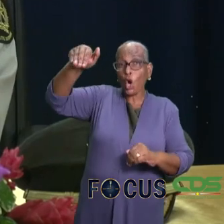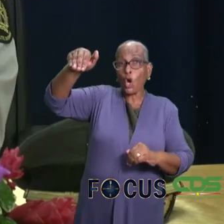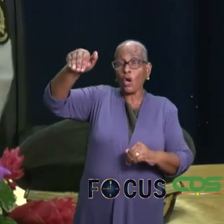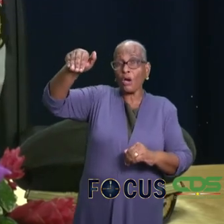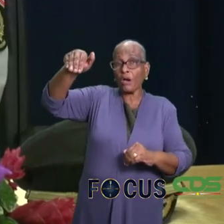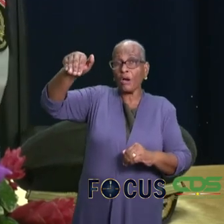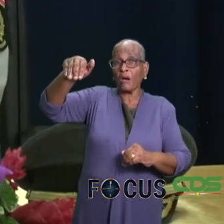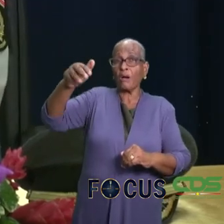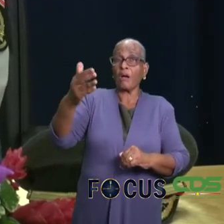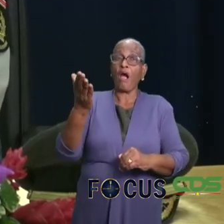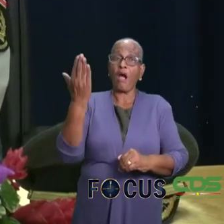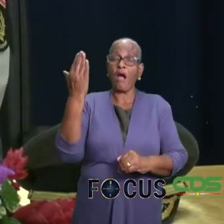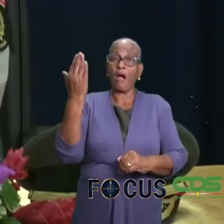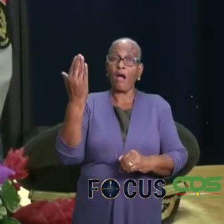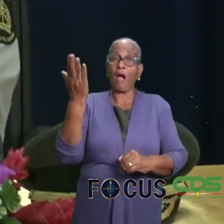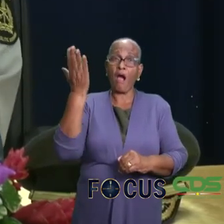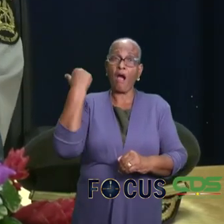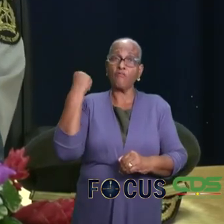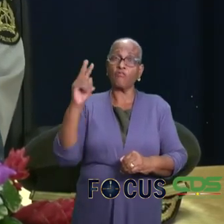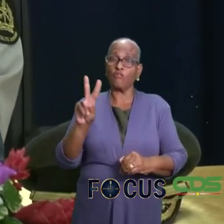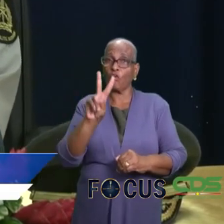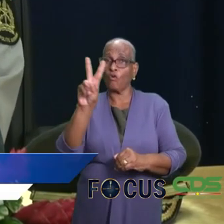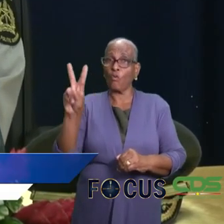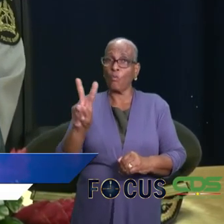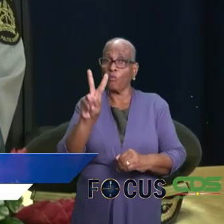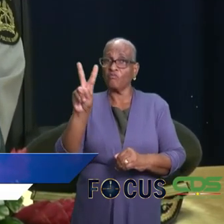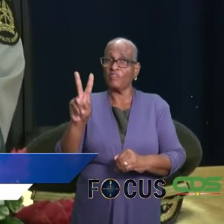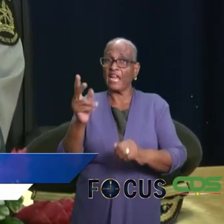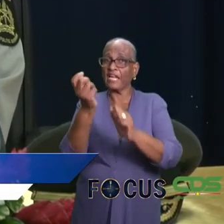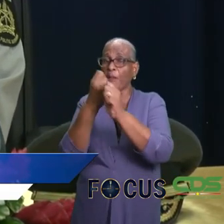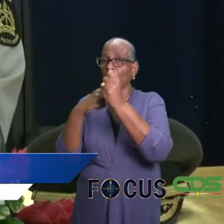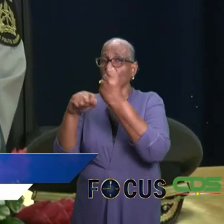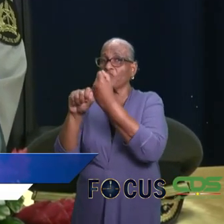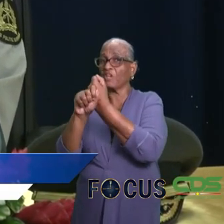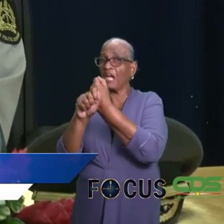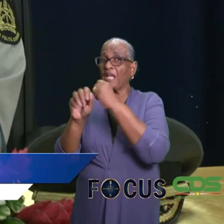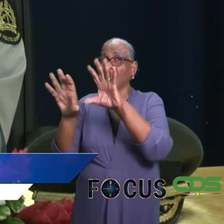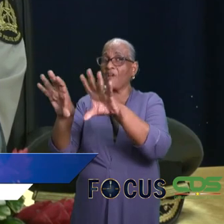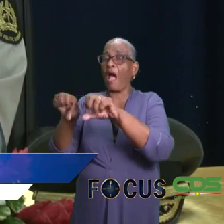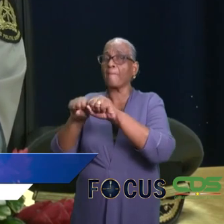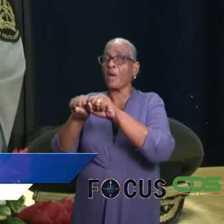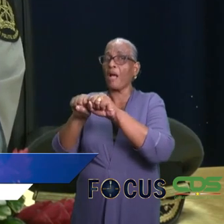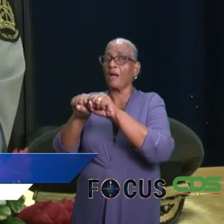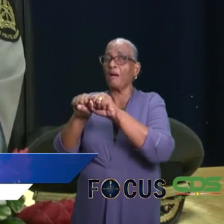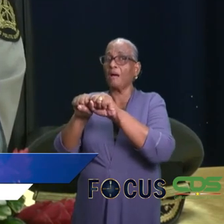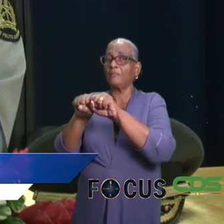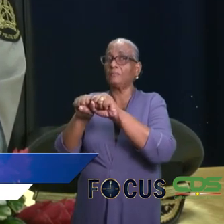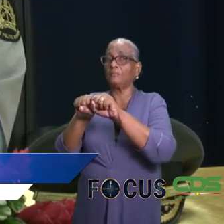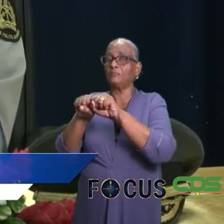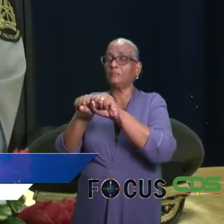Sinds vrijdag hebben we dus een wijziging in aanpak.